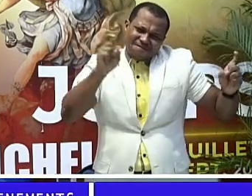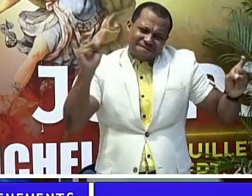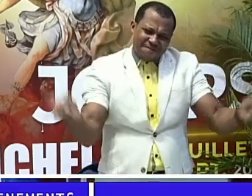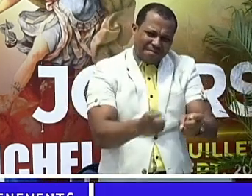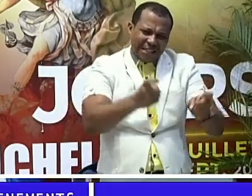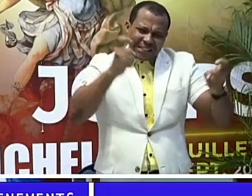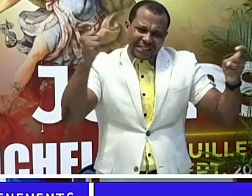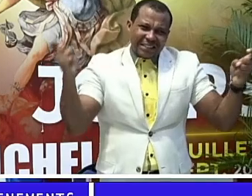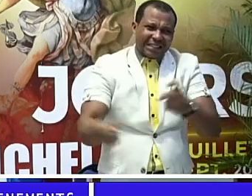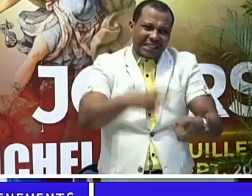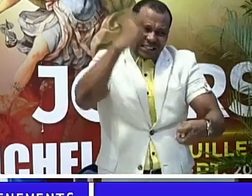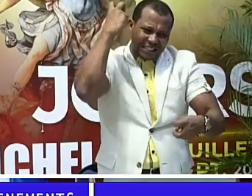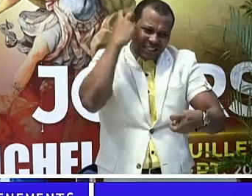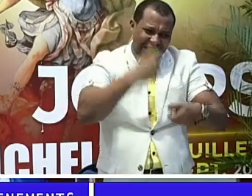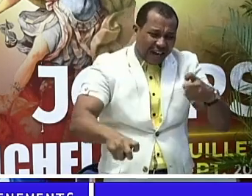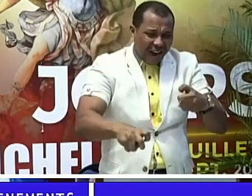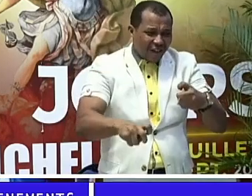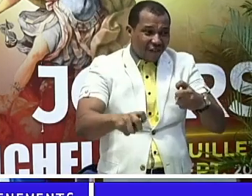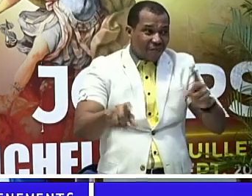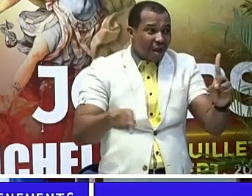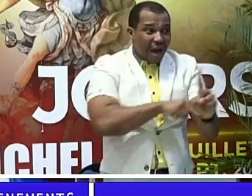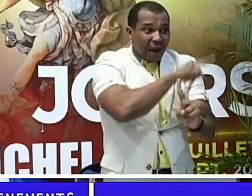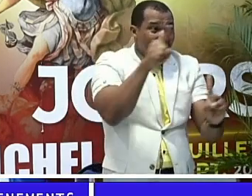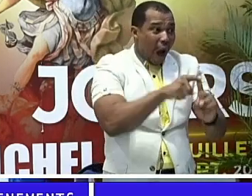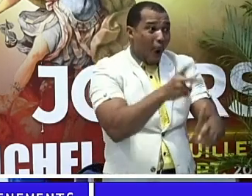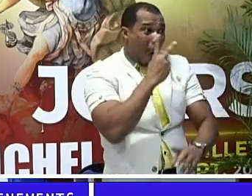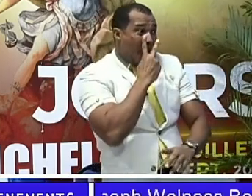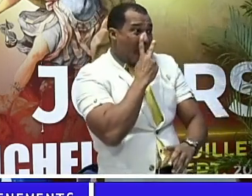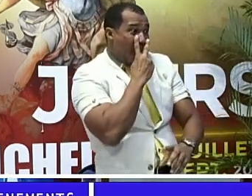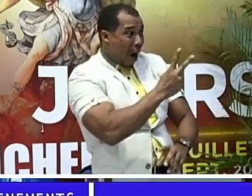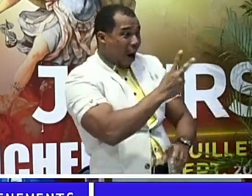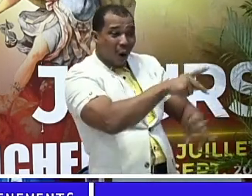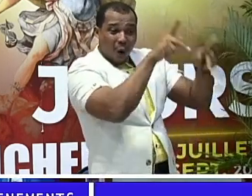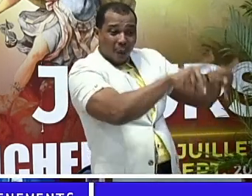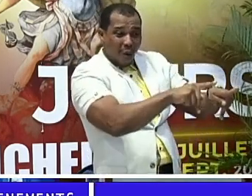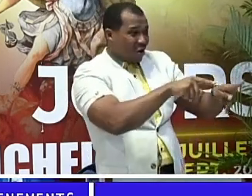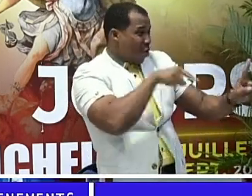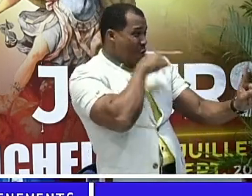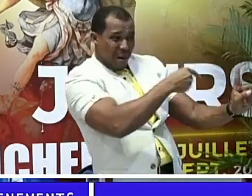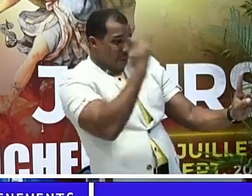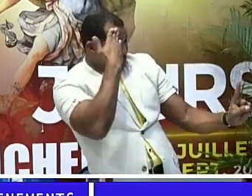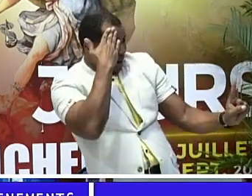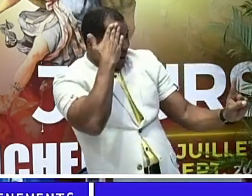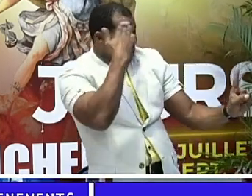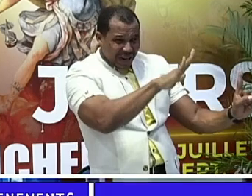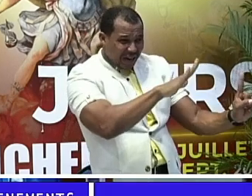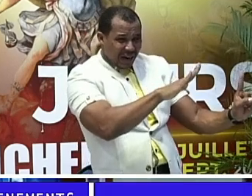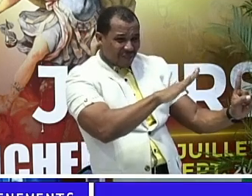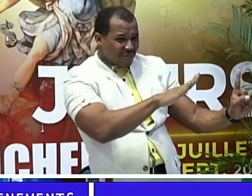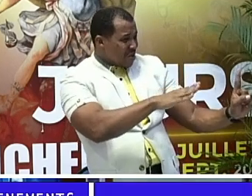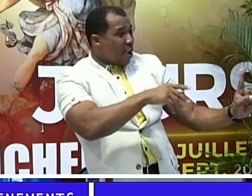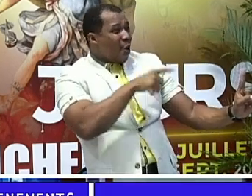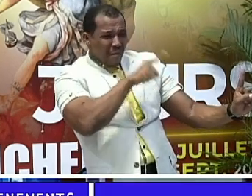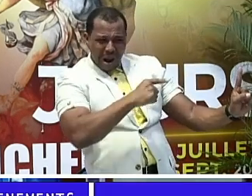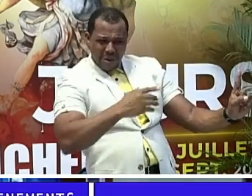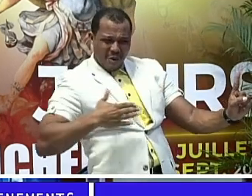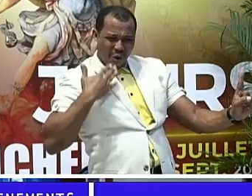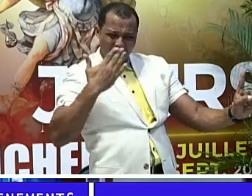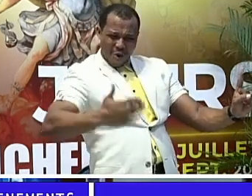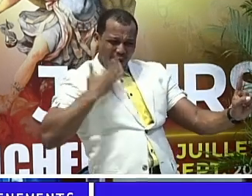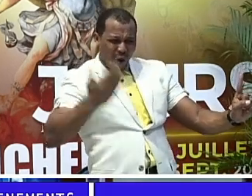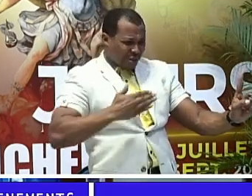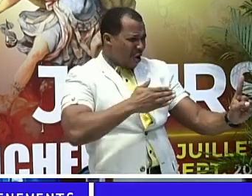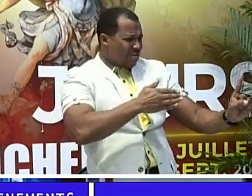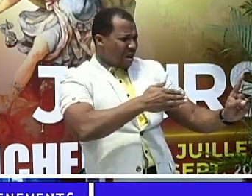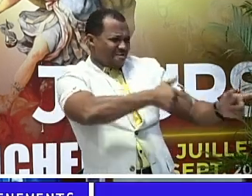L'autant de yon moun ou pas contre moun nan. Non seulement ou prend plaisir, tirer moun nan, touye moun